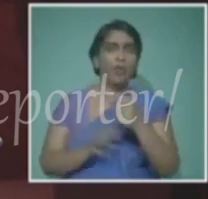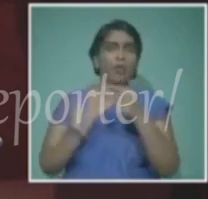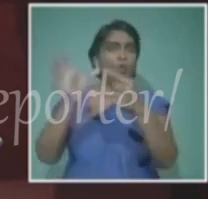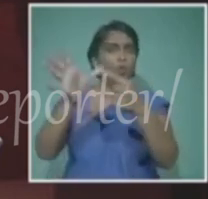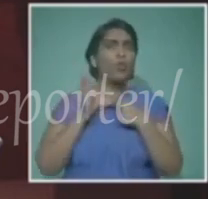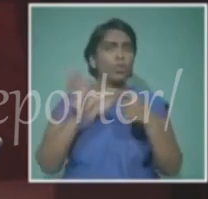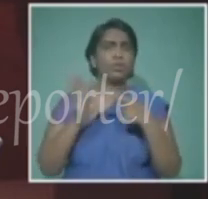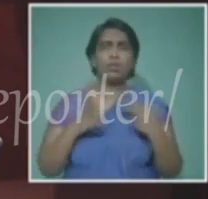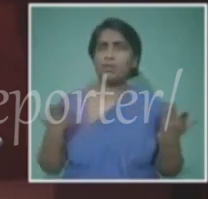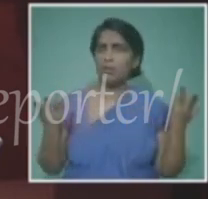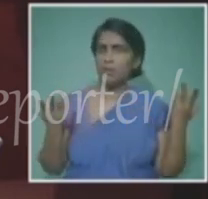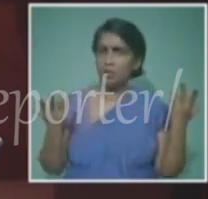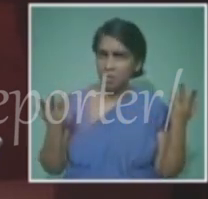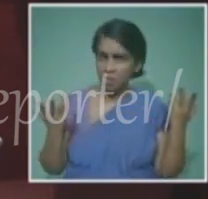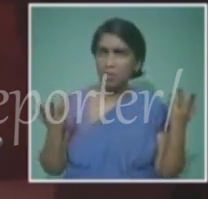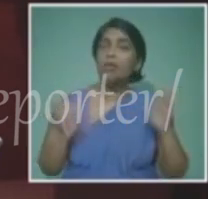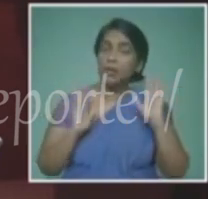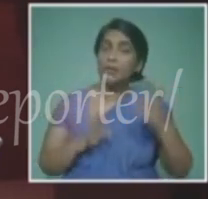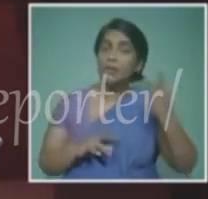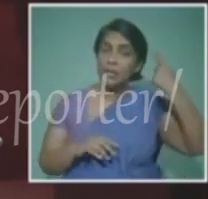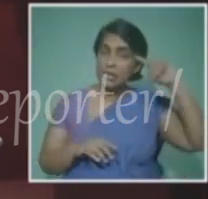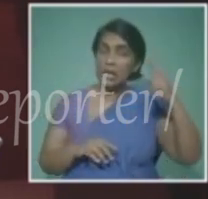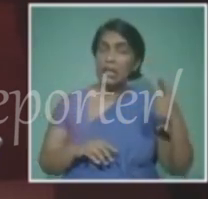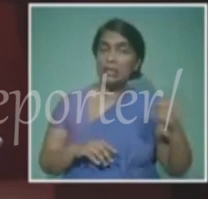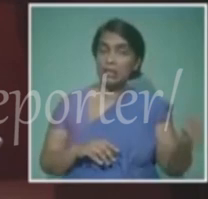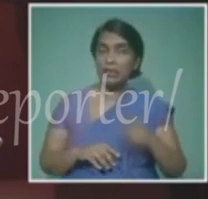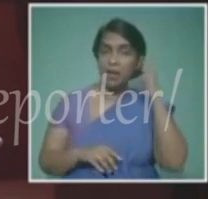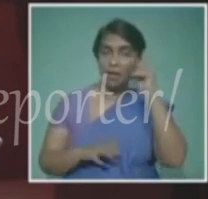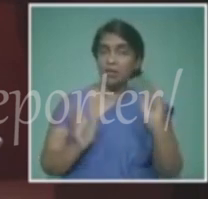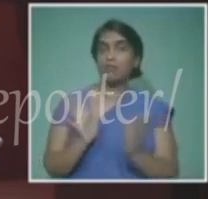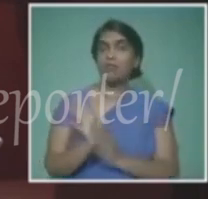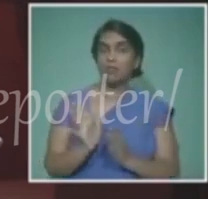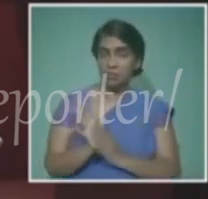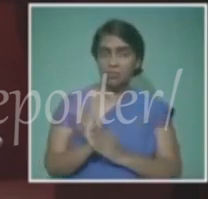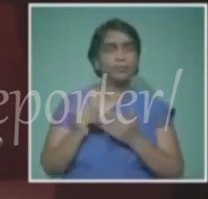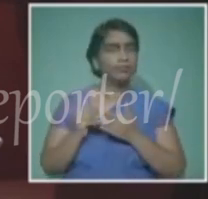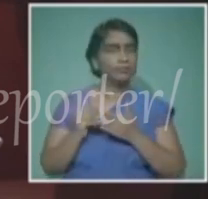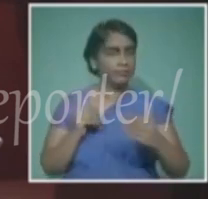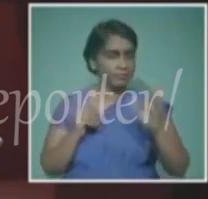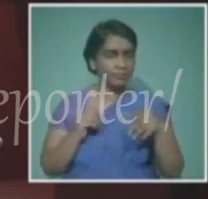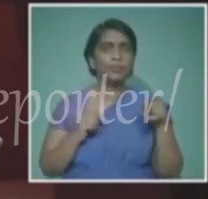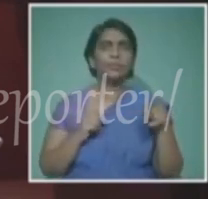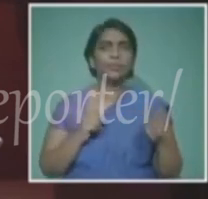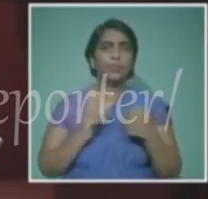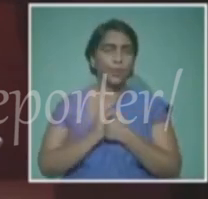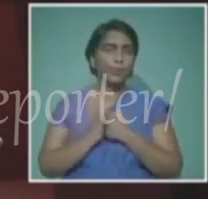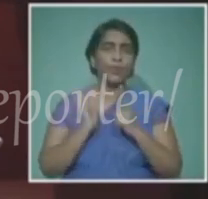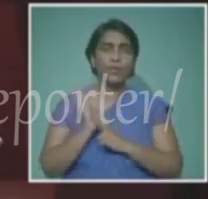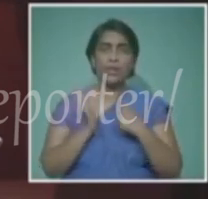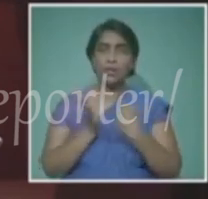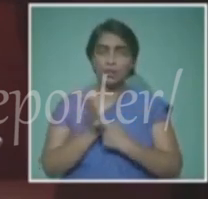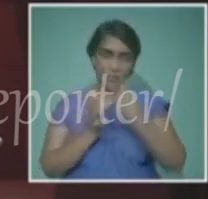ටික අපිට ලැබුණෙත් නැහැ. හැබැයි ඊයේ දවසේ කල්මනාකරණ කමිටුව යන අතරවාරේ ගරු විජේදාස